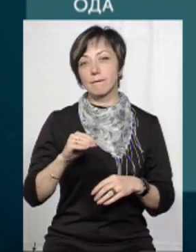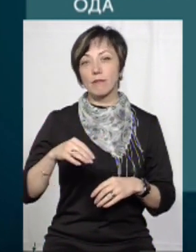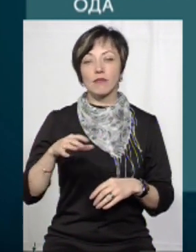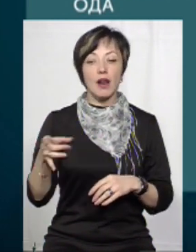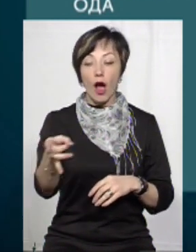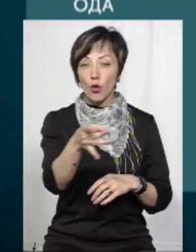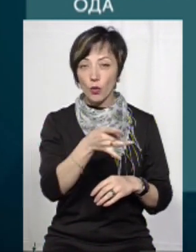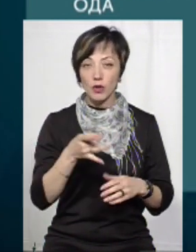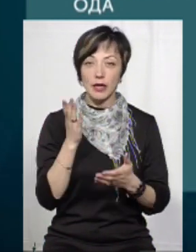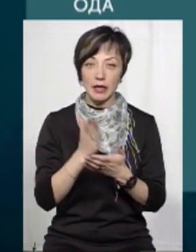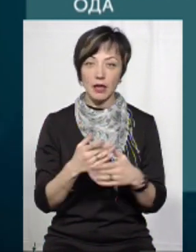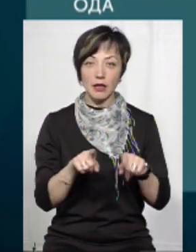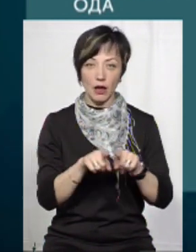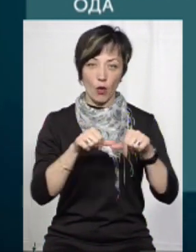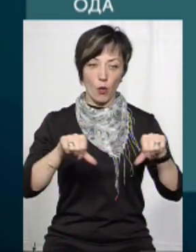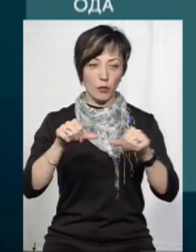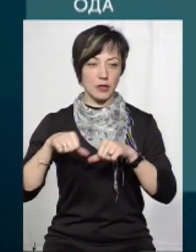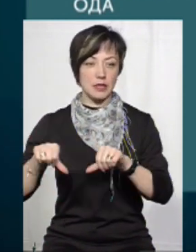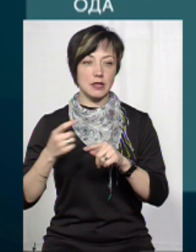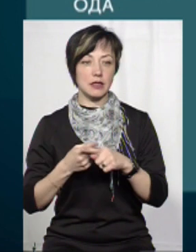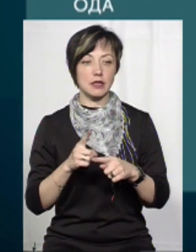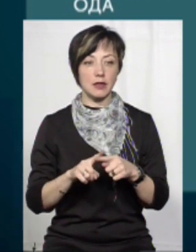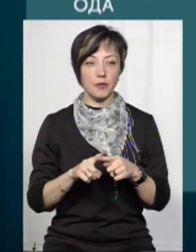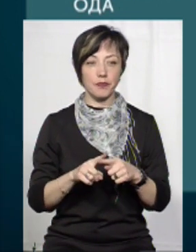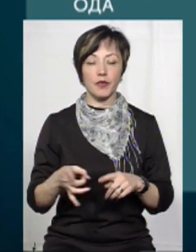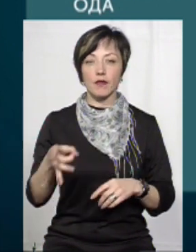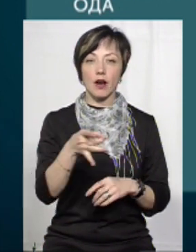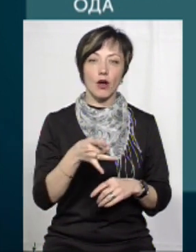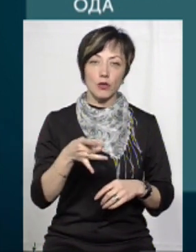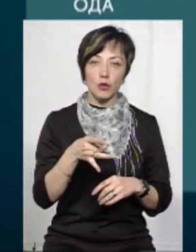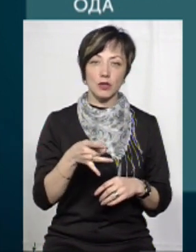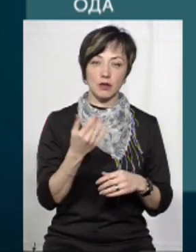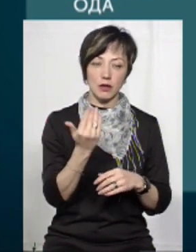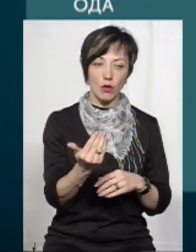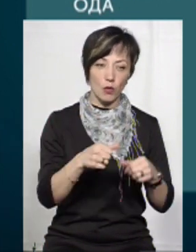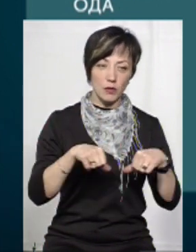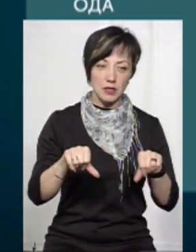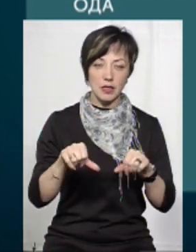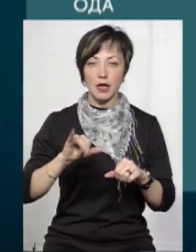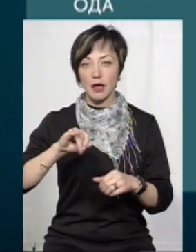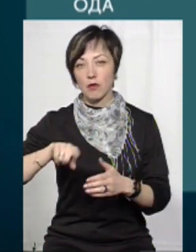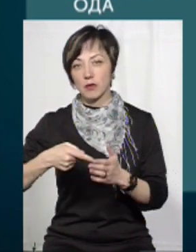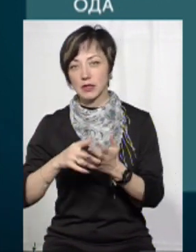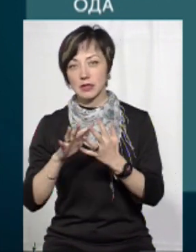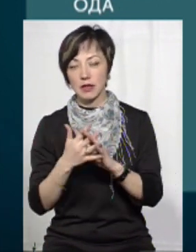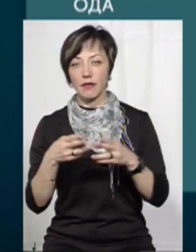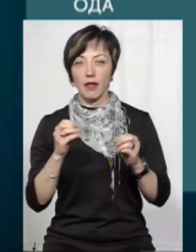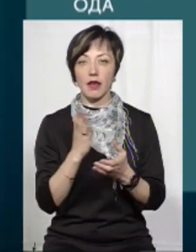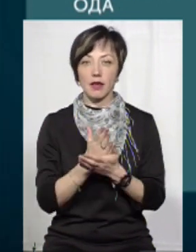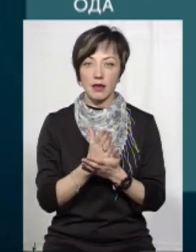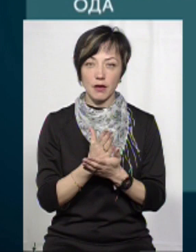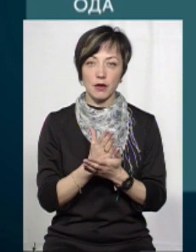всіх районах є такі комісії. Це в районі районна комісія і по населеним пунктам, де є